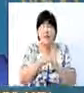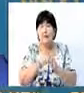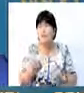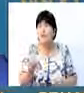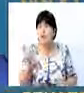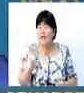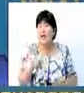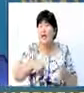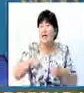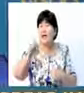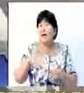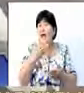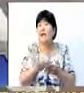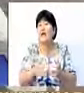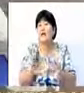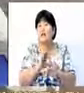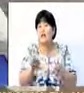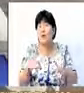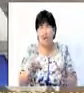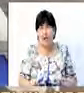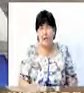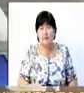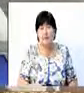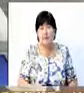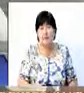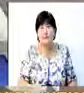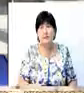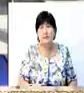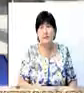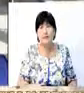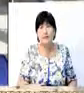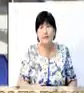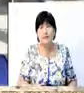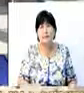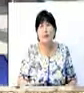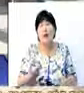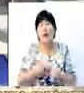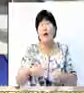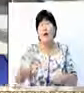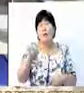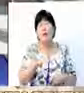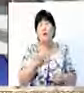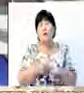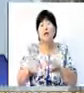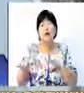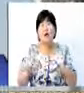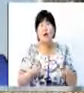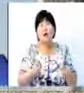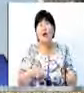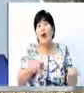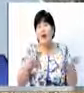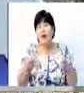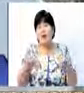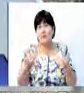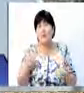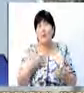келіп, кәсіпкерлерге кеңес беруде. Завод строй техниканың өте жақсы оборудованиесі, Бикамдор деген. Осыны алып келдім.